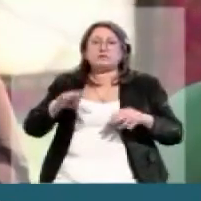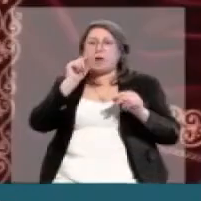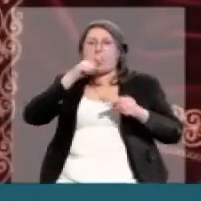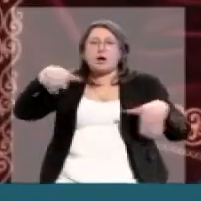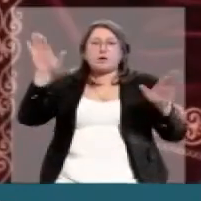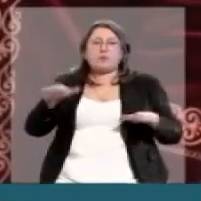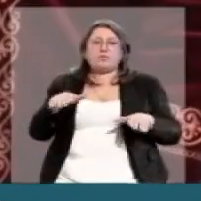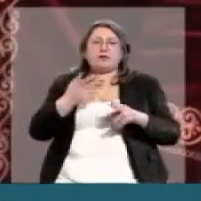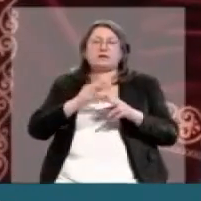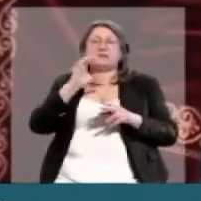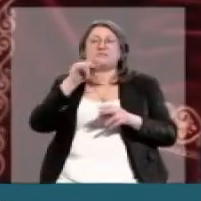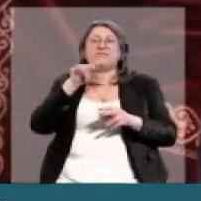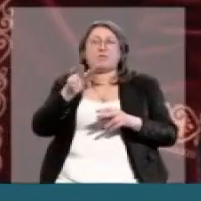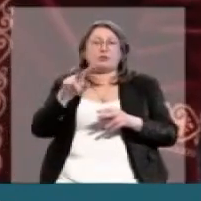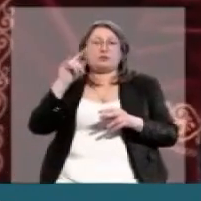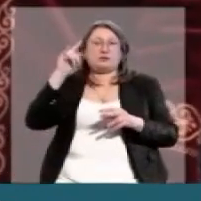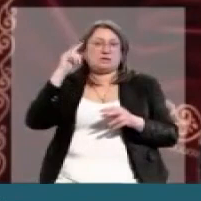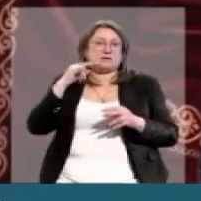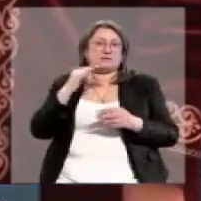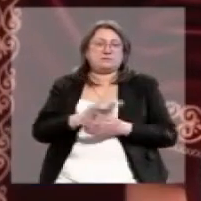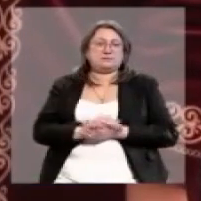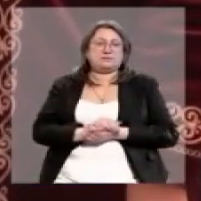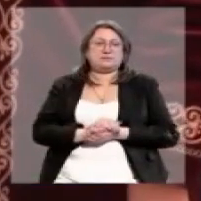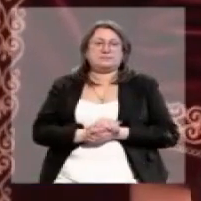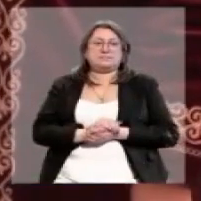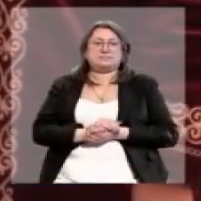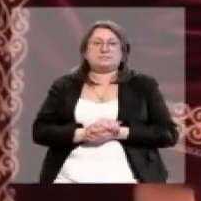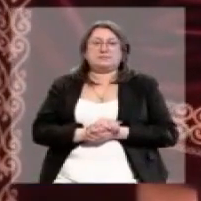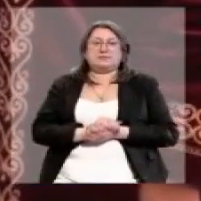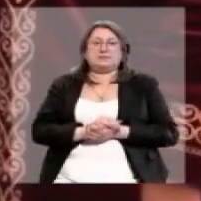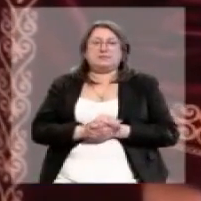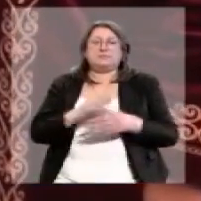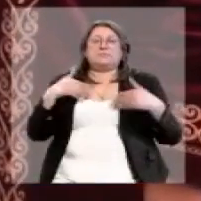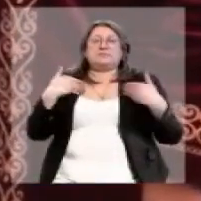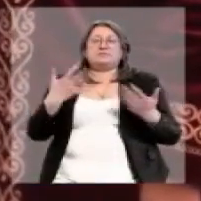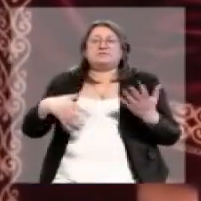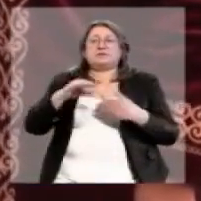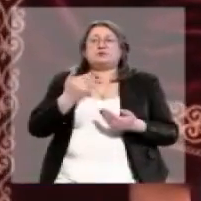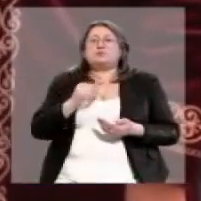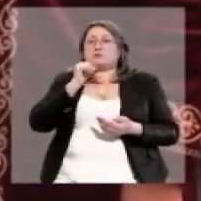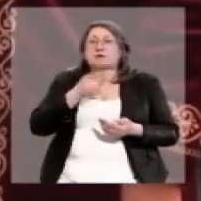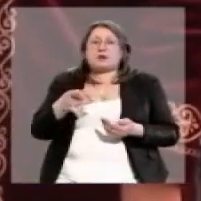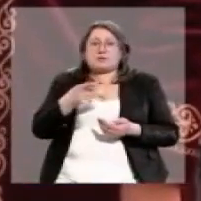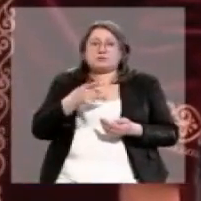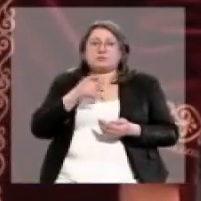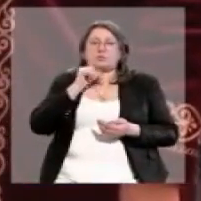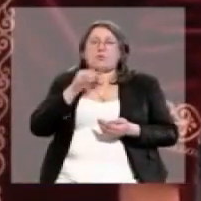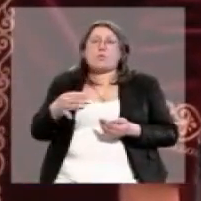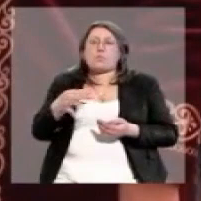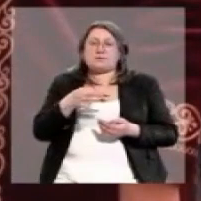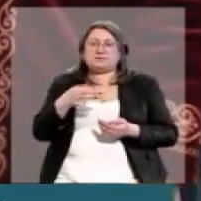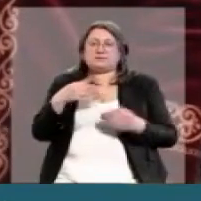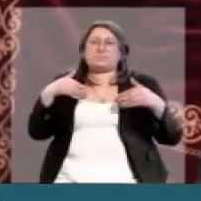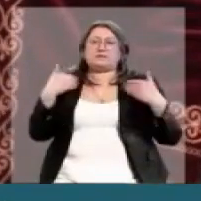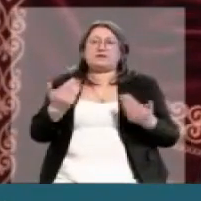түсуде. Армысыздар, құрметті Қостанай облысы, Қостанай ауданының тұрғындары. Бүгін аз Наурыз мерекесі құтты болсын. Баршаңызға